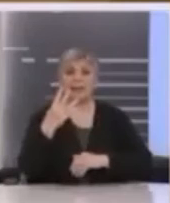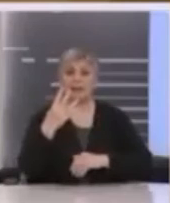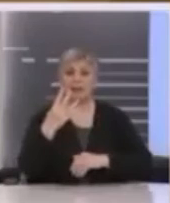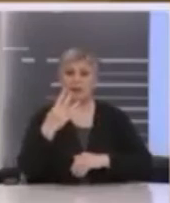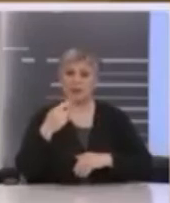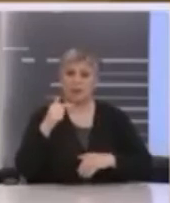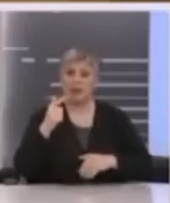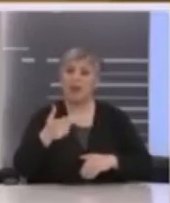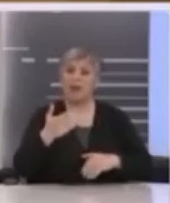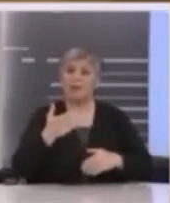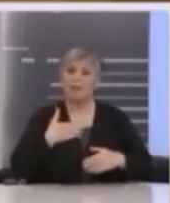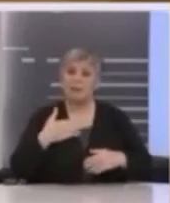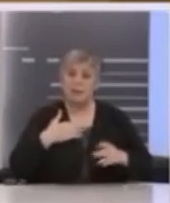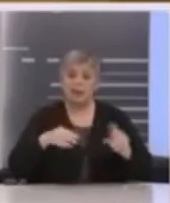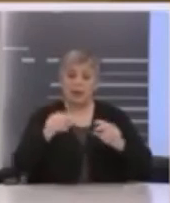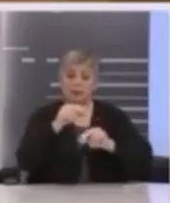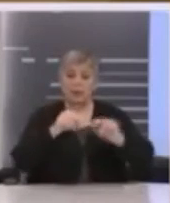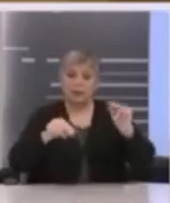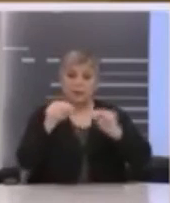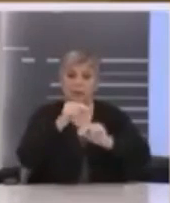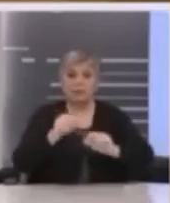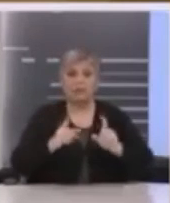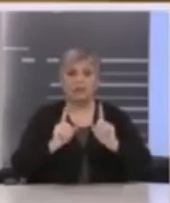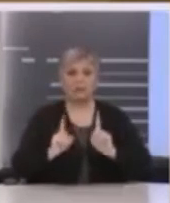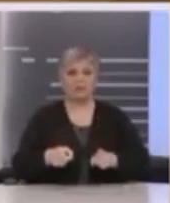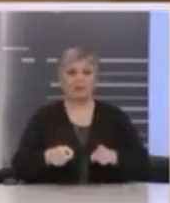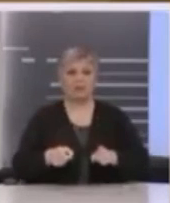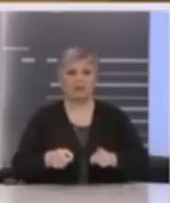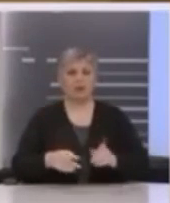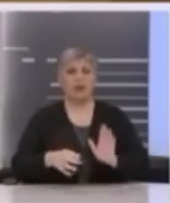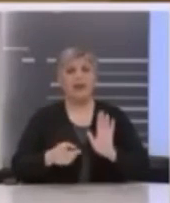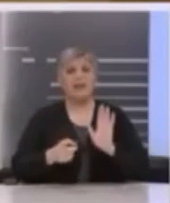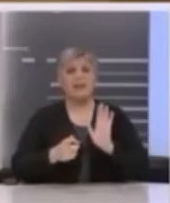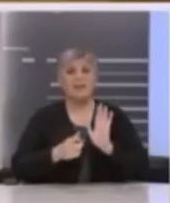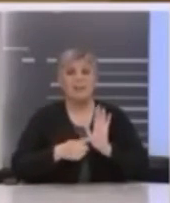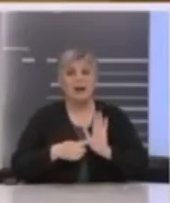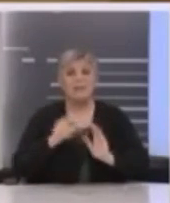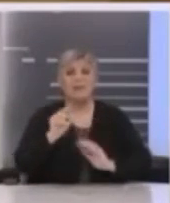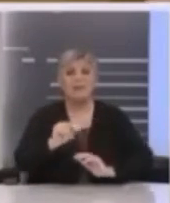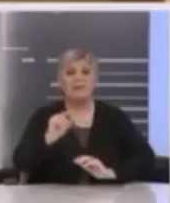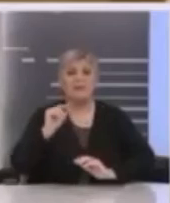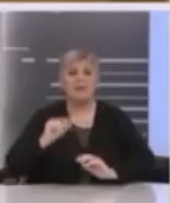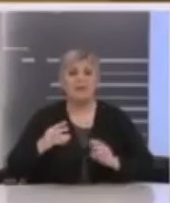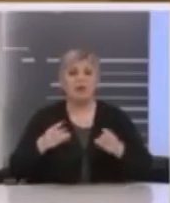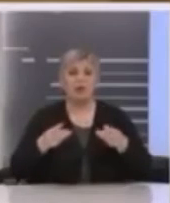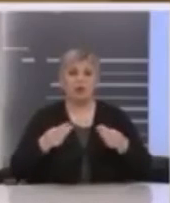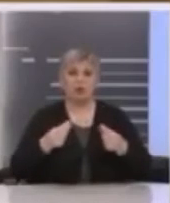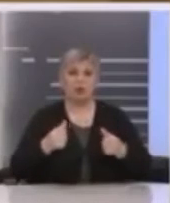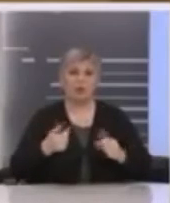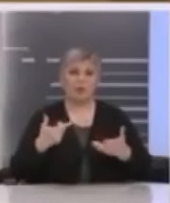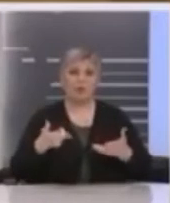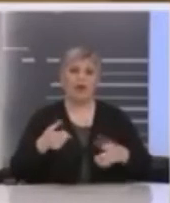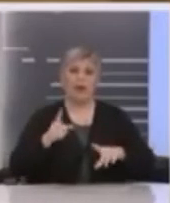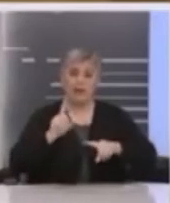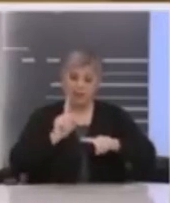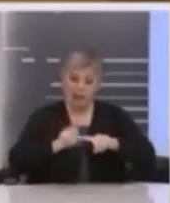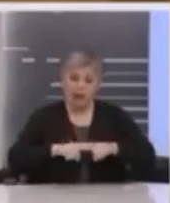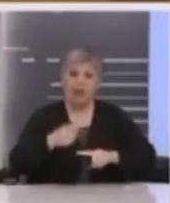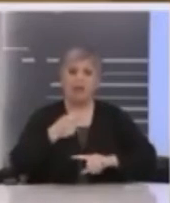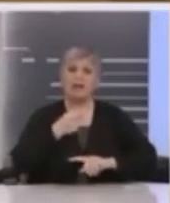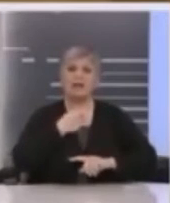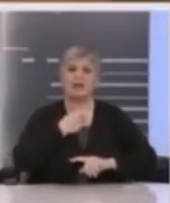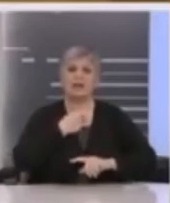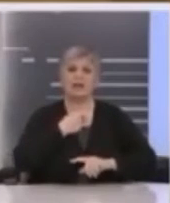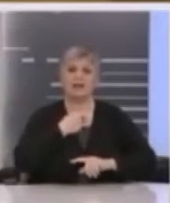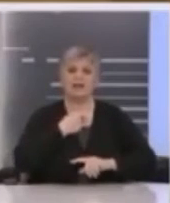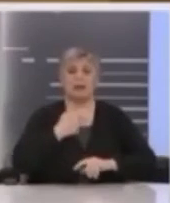και χρειάζεται και τώρα προληπτική πιστωτική γραμμή για να μην βγει ξυπόλυτη στα αγκάθια. Εγώ προσωπικά